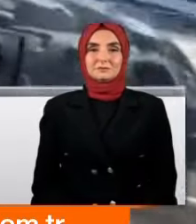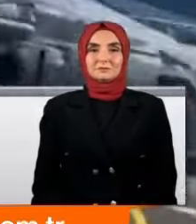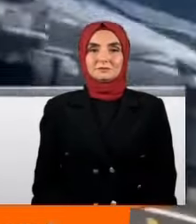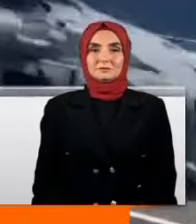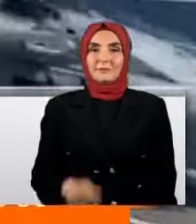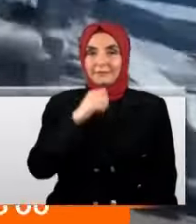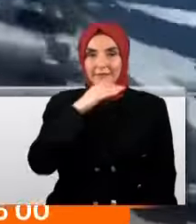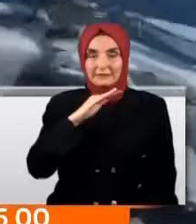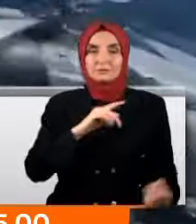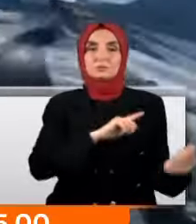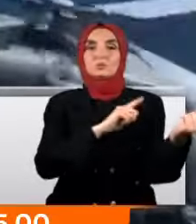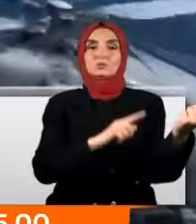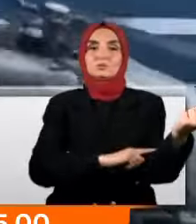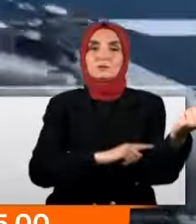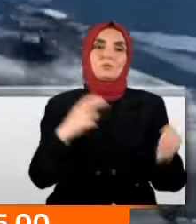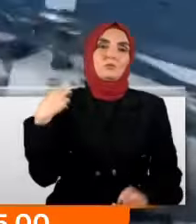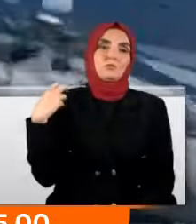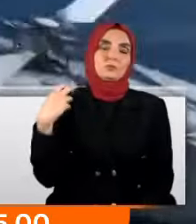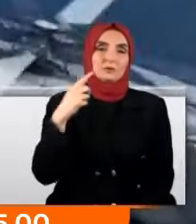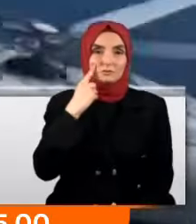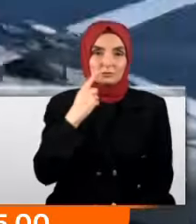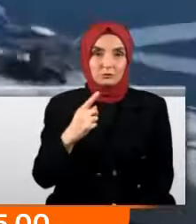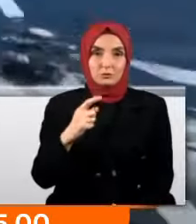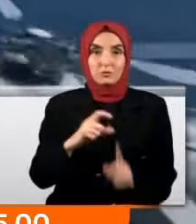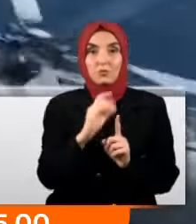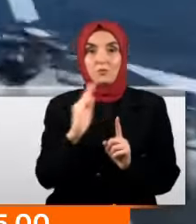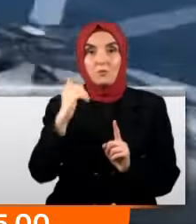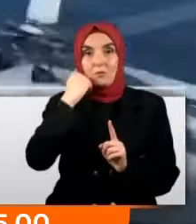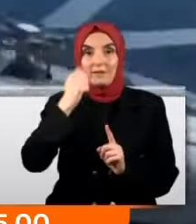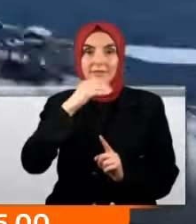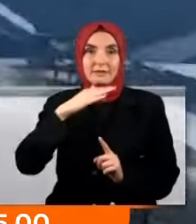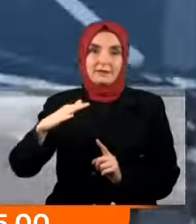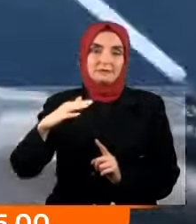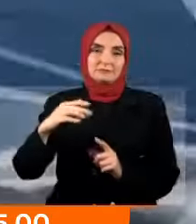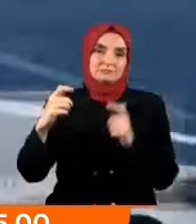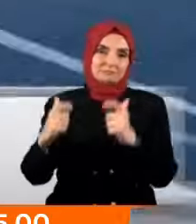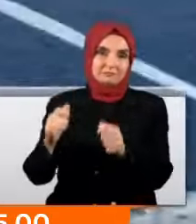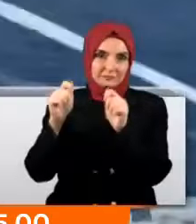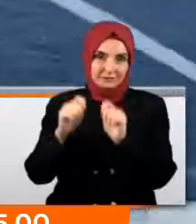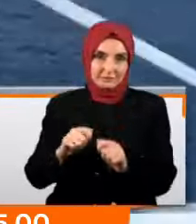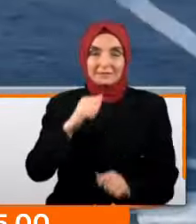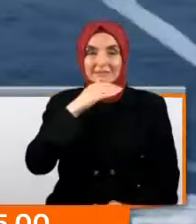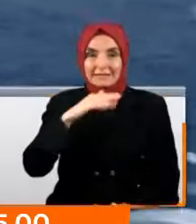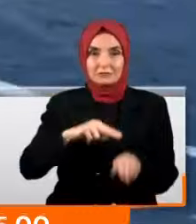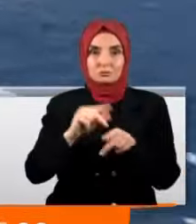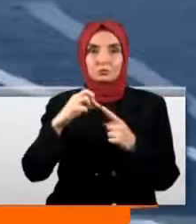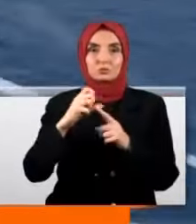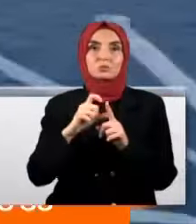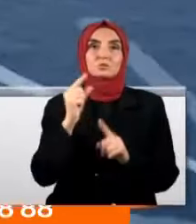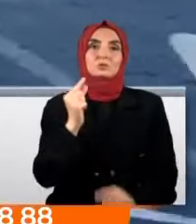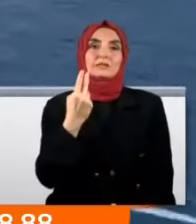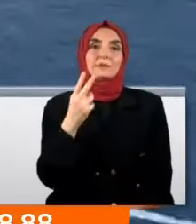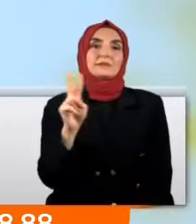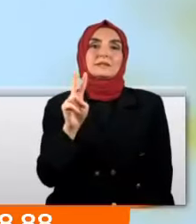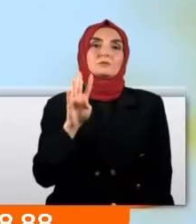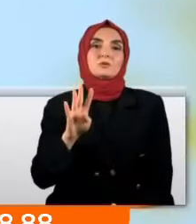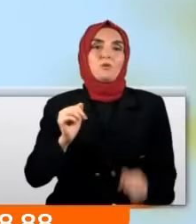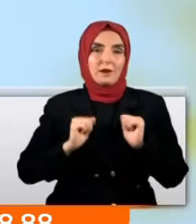Deniz Kuvvetleri Komutanlığı'nın Doğu Akdeniz'de icra ettiği Deniz Kurdu 2024 tatbikatı bu görüntülerle